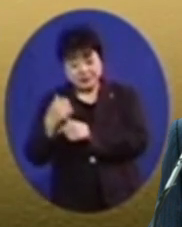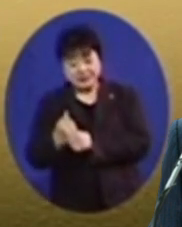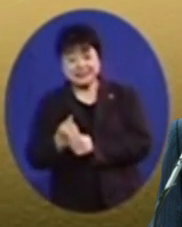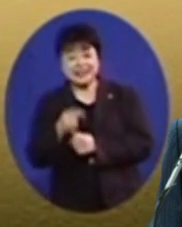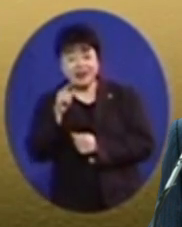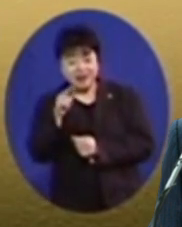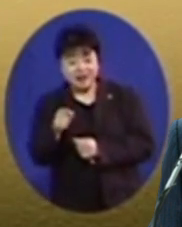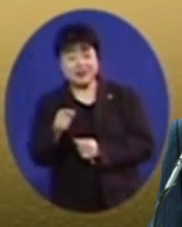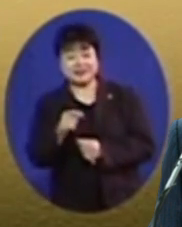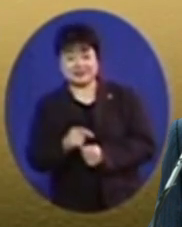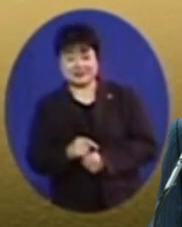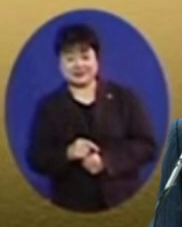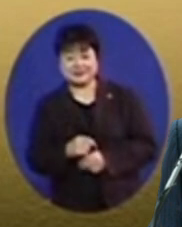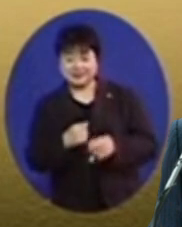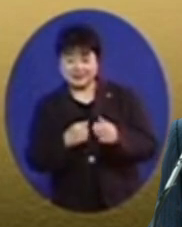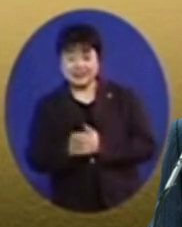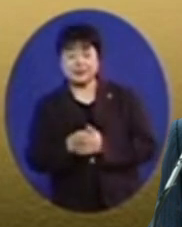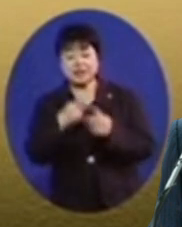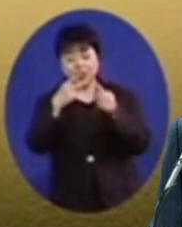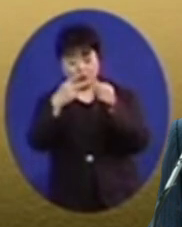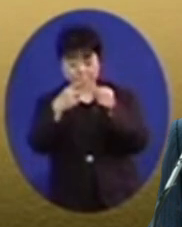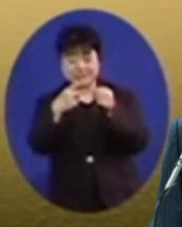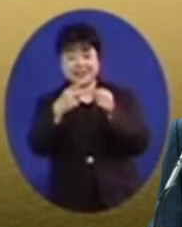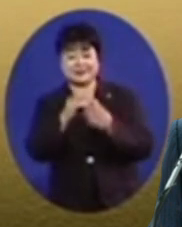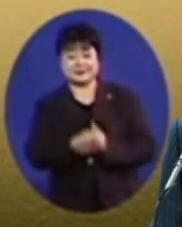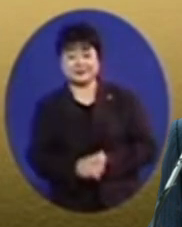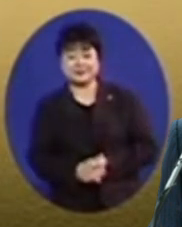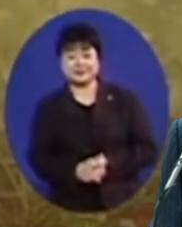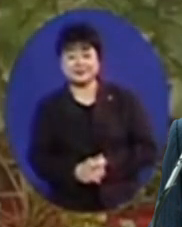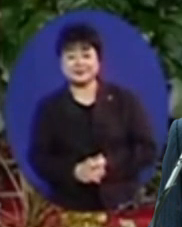것을 잃지 않았다는 것입니다.